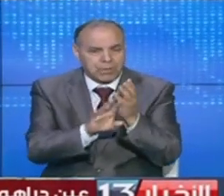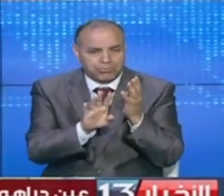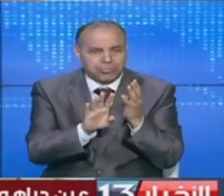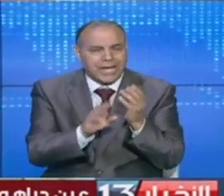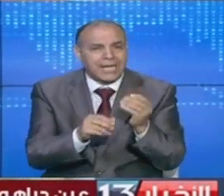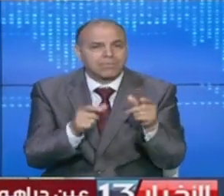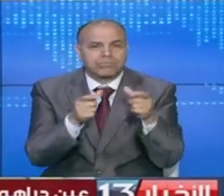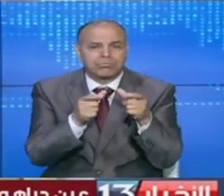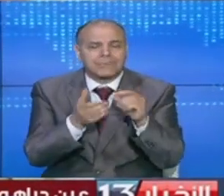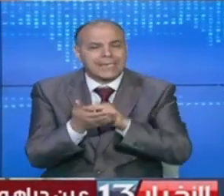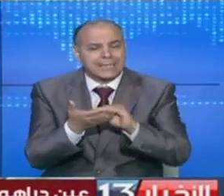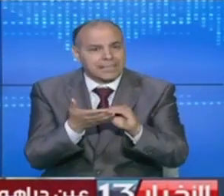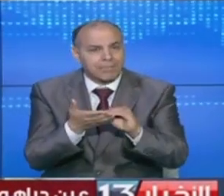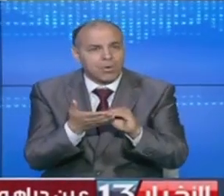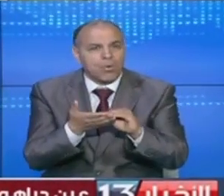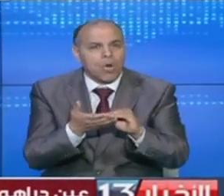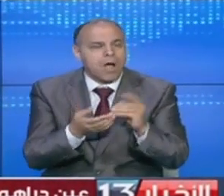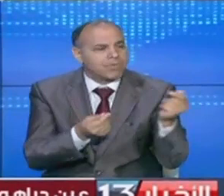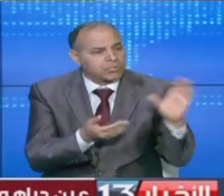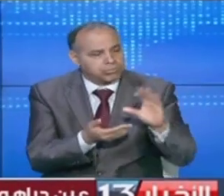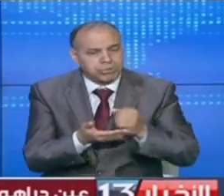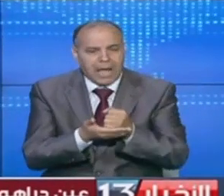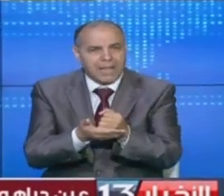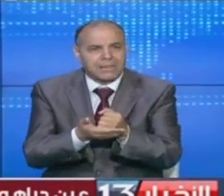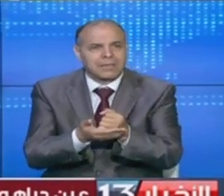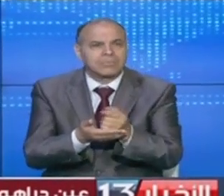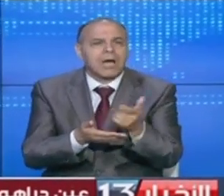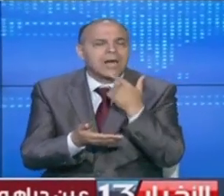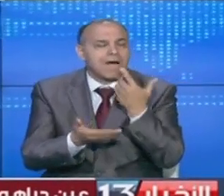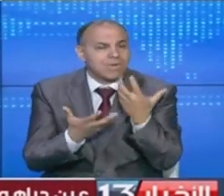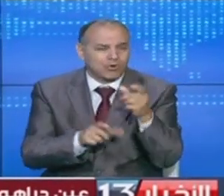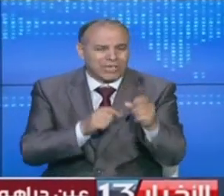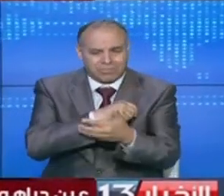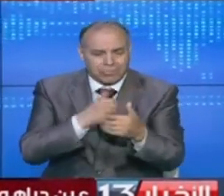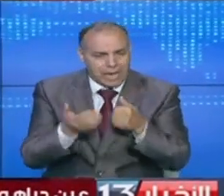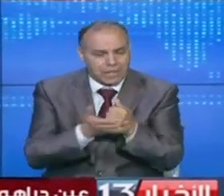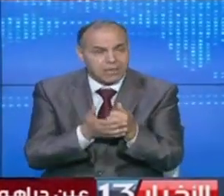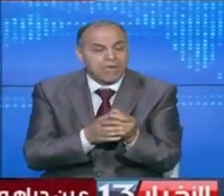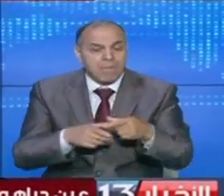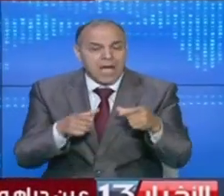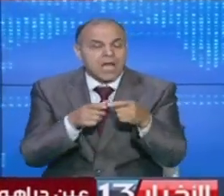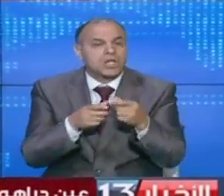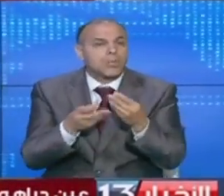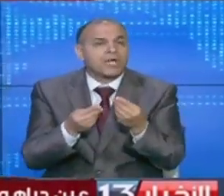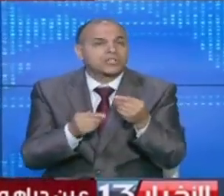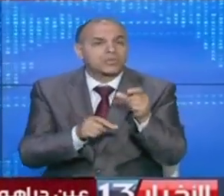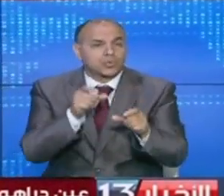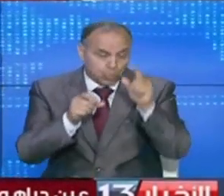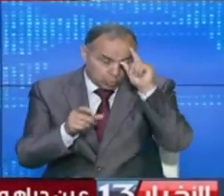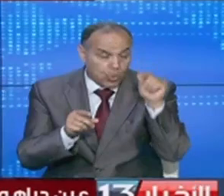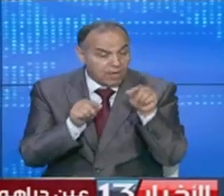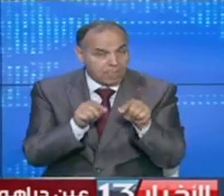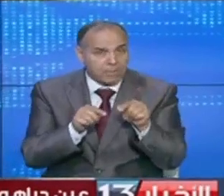المؤسسات الاداريه وفي جمع التبرعات وتوزيعها على مستحقيها وفي نجده عدد من ابناء هذا الوطن